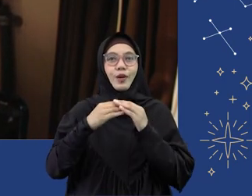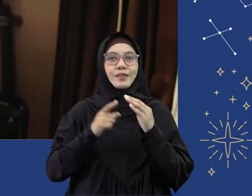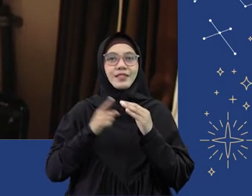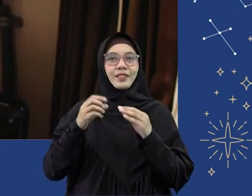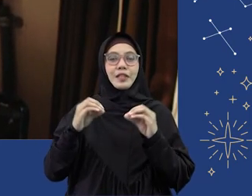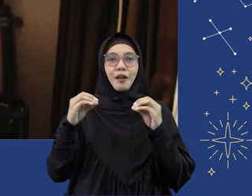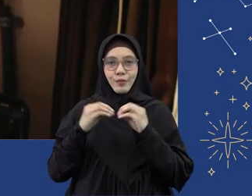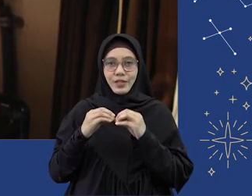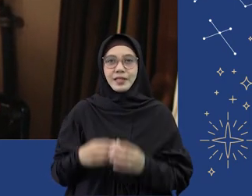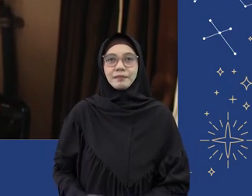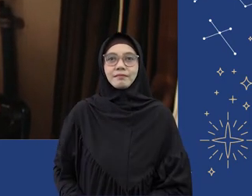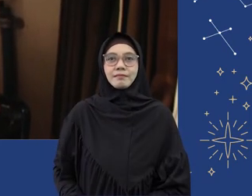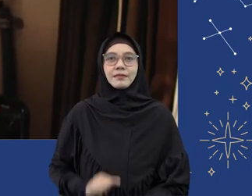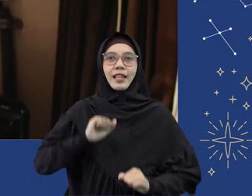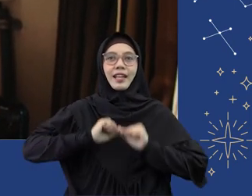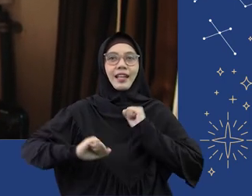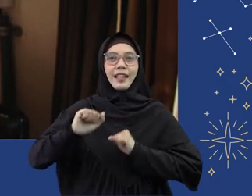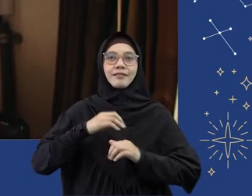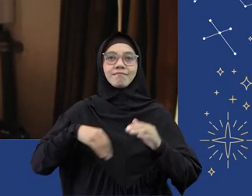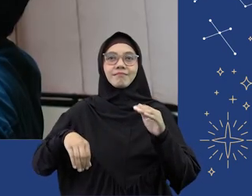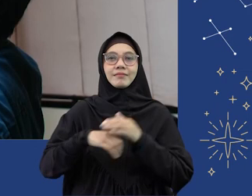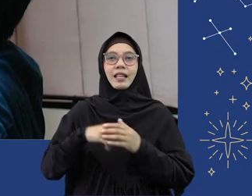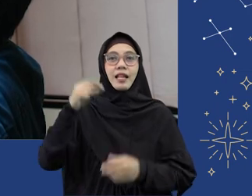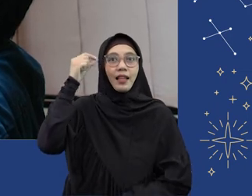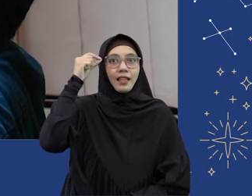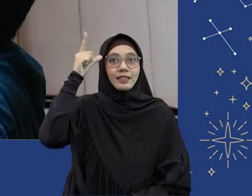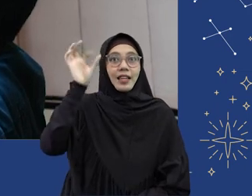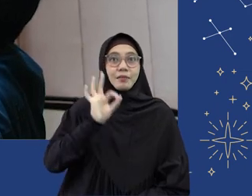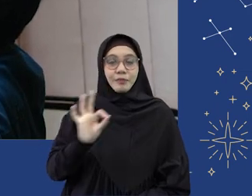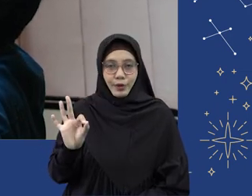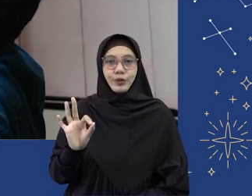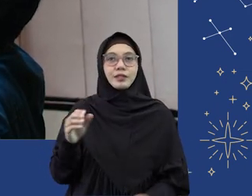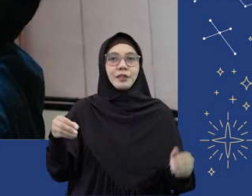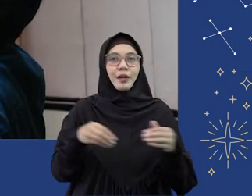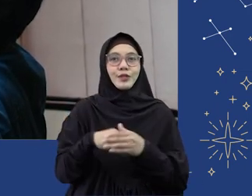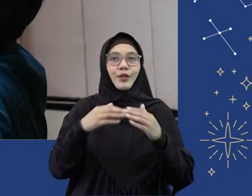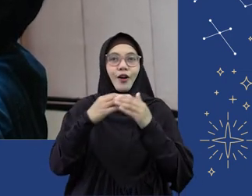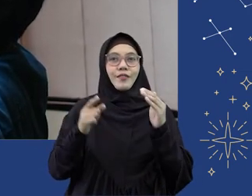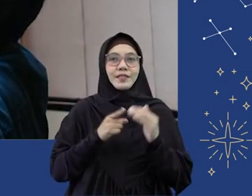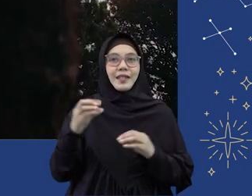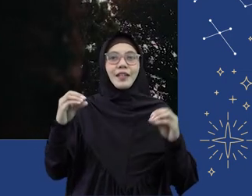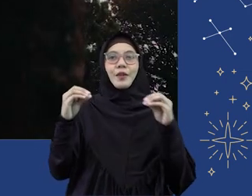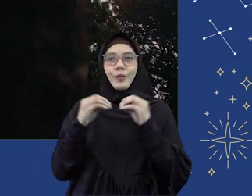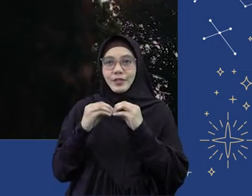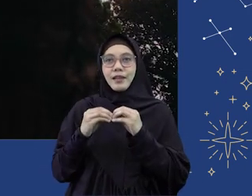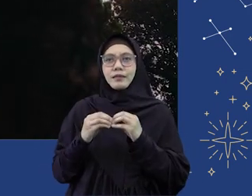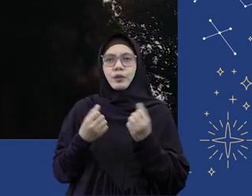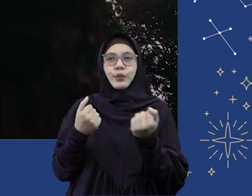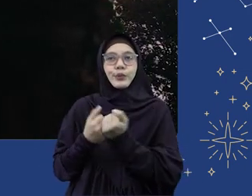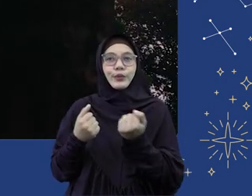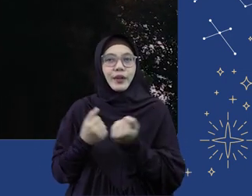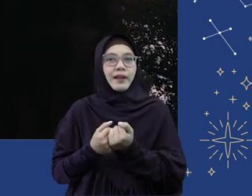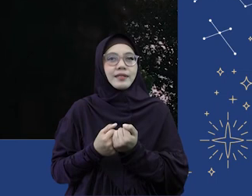adalah jiwa dari keberadaan sebuah lembaga sains tidak terkecuali untuk observatorium boska dukungan yang besar dari